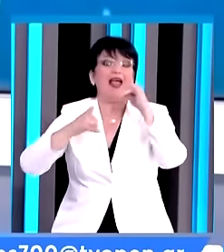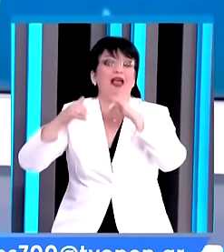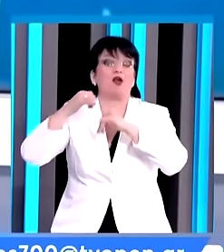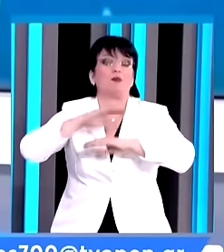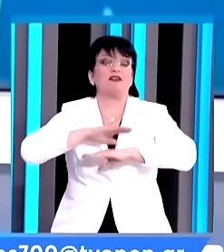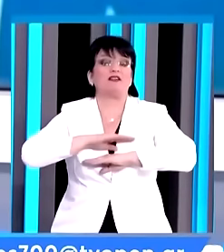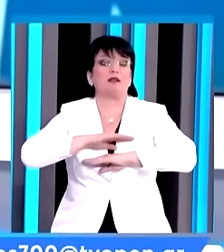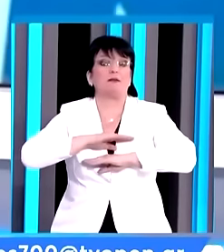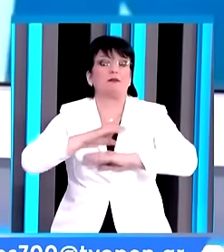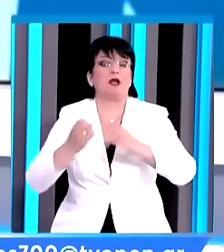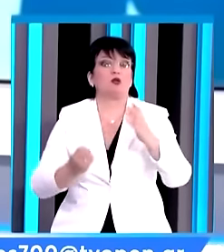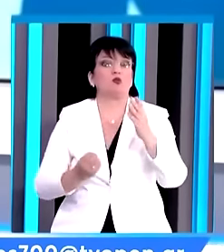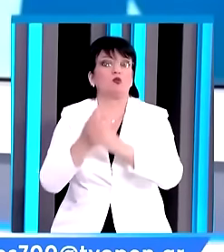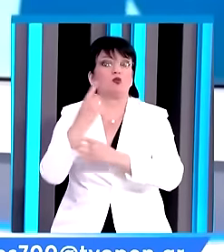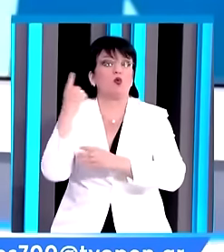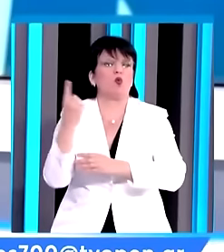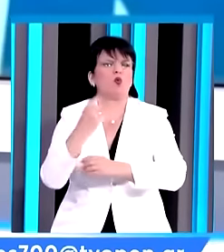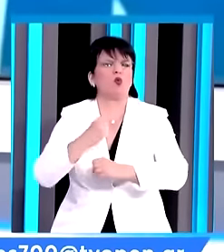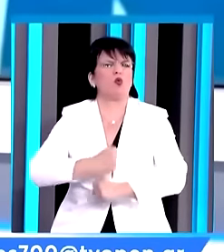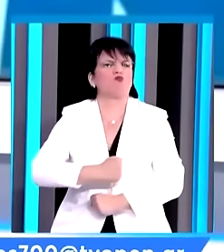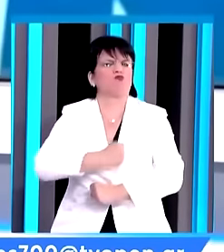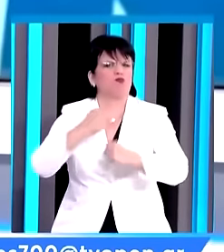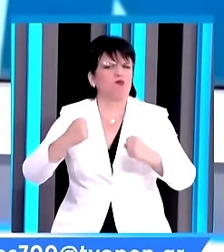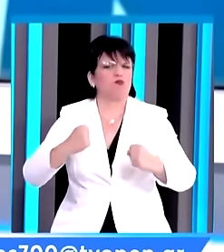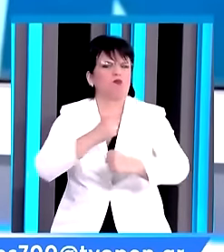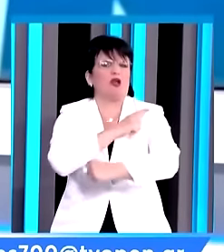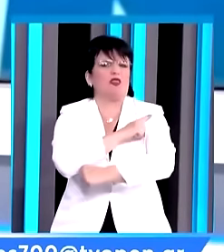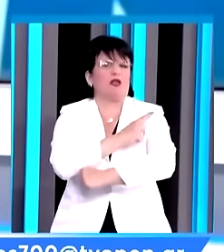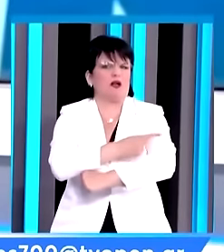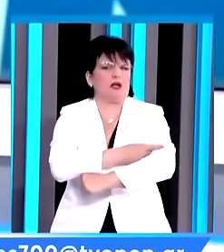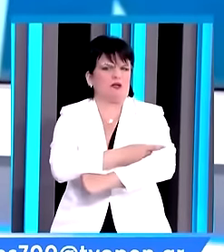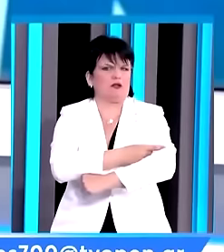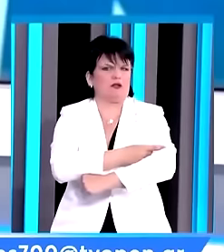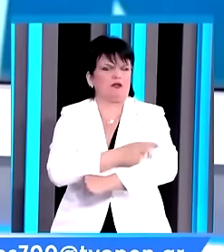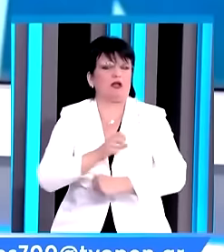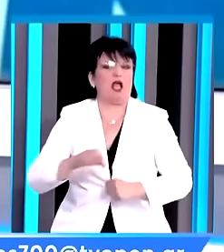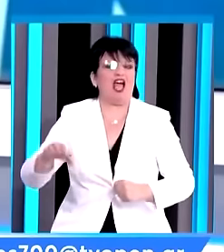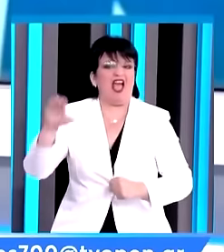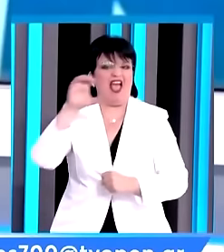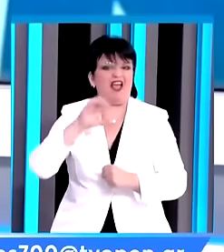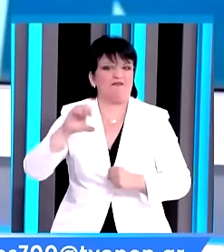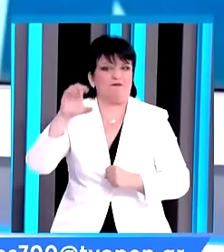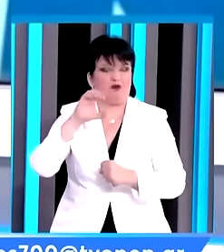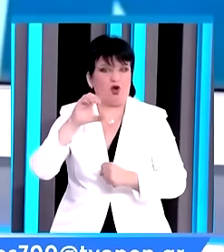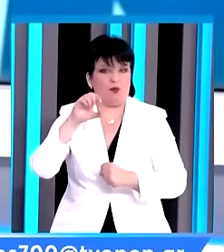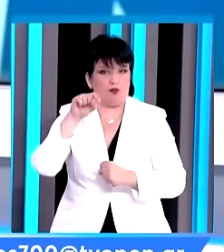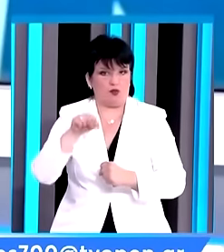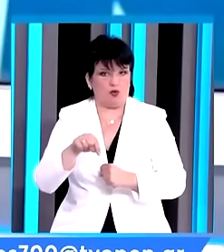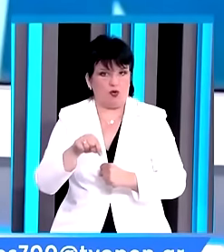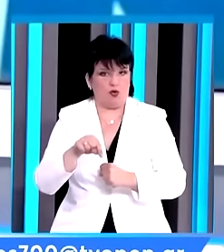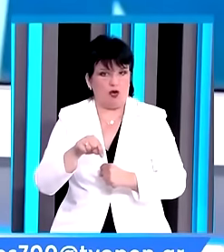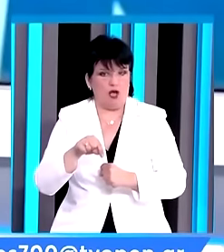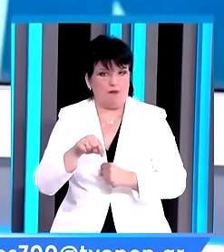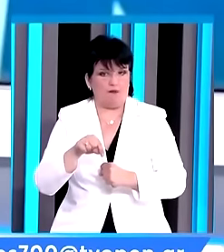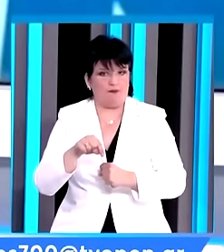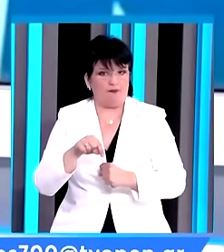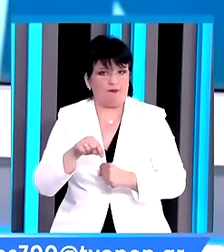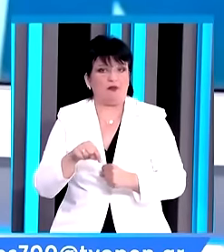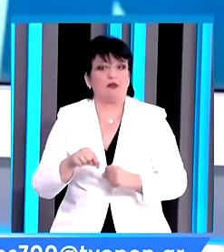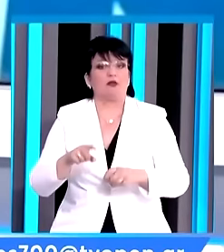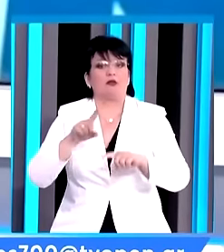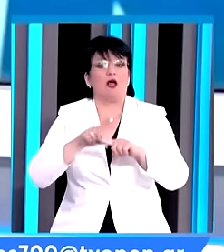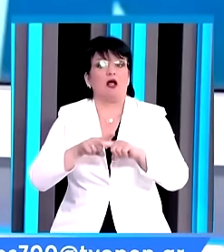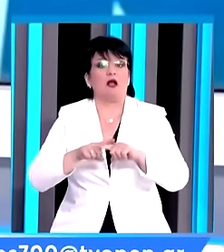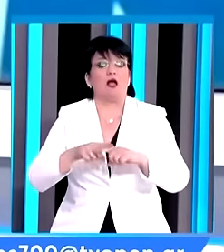έχουν δημιουργήσει συνθήκες ισχυρής αποτρεπτικής δυνατότητας, με την Ευρώπη παρούσα στα σύνορά μας και με την Ελλάδα να